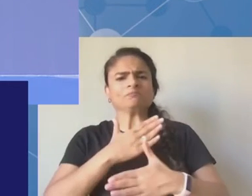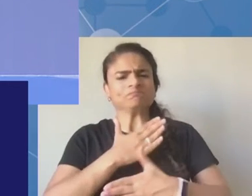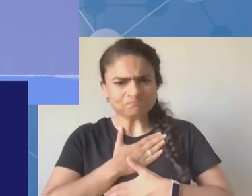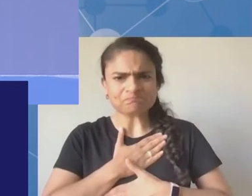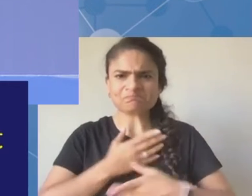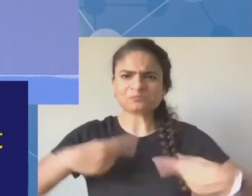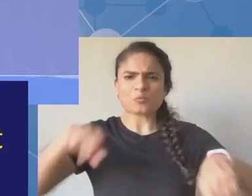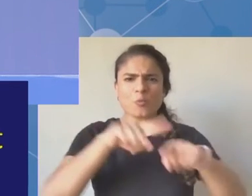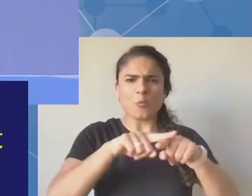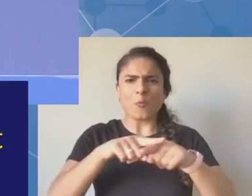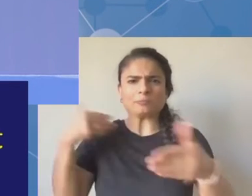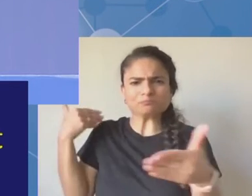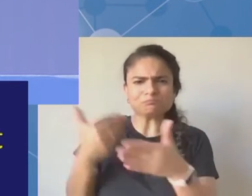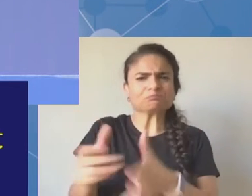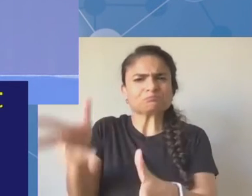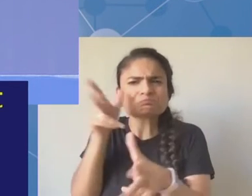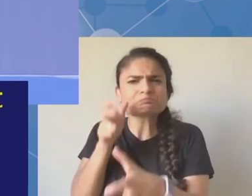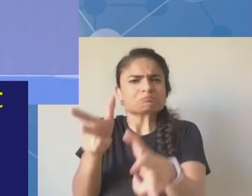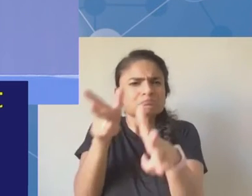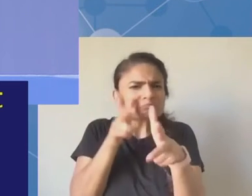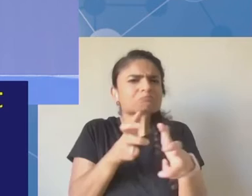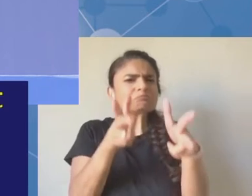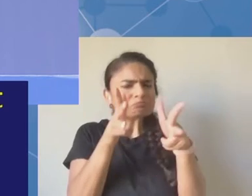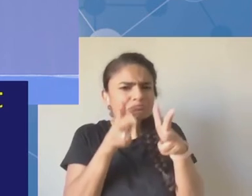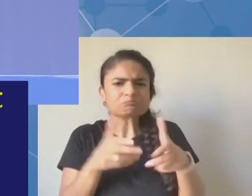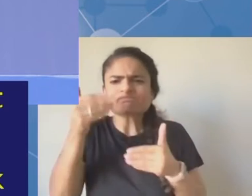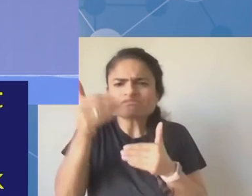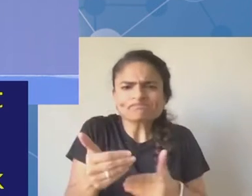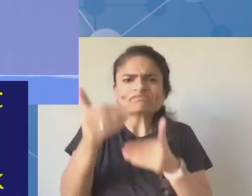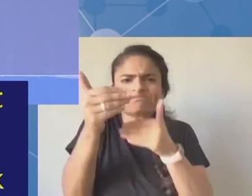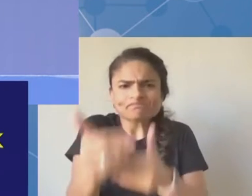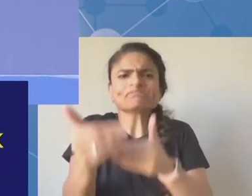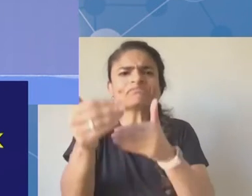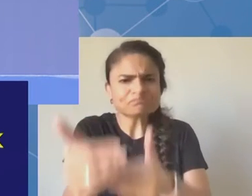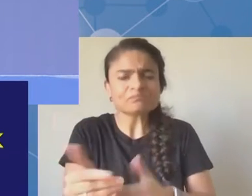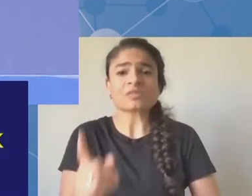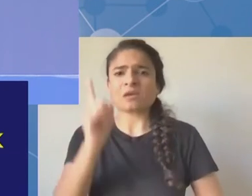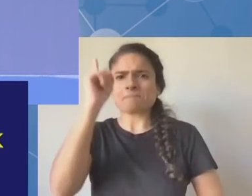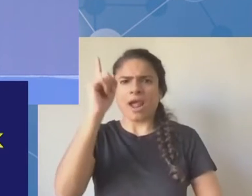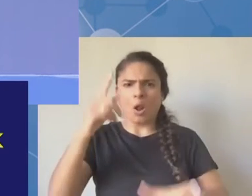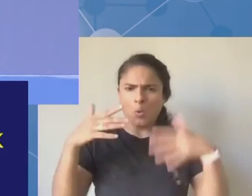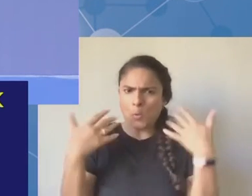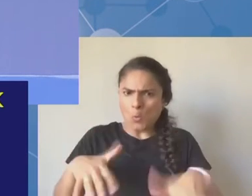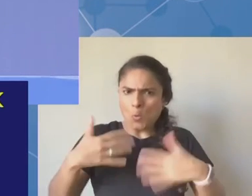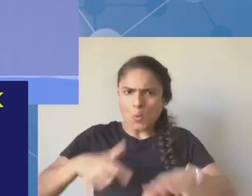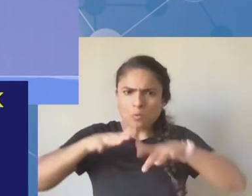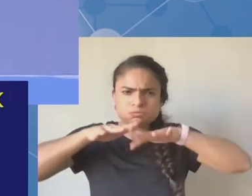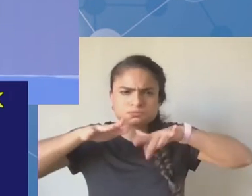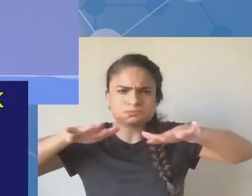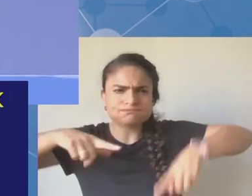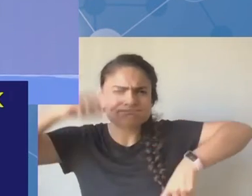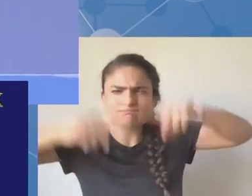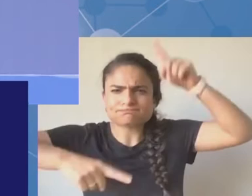было множество, а я рада и на эту сессию, в ходе которой, как я надеюсь, мы